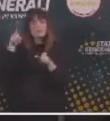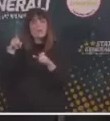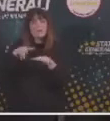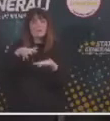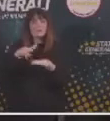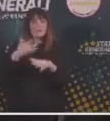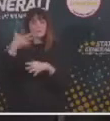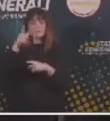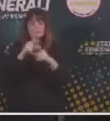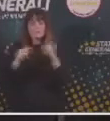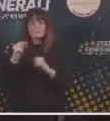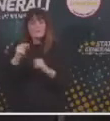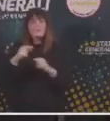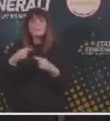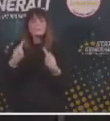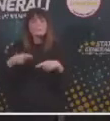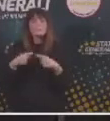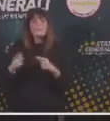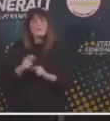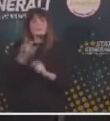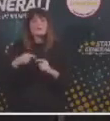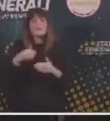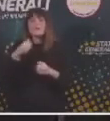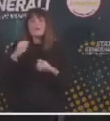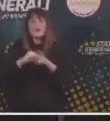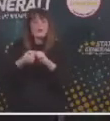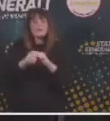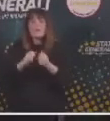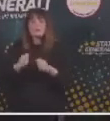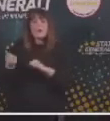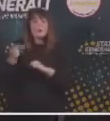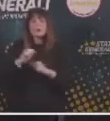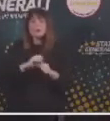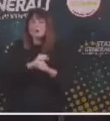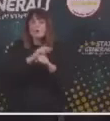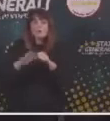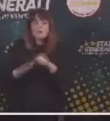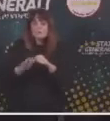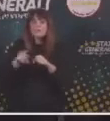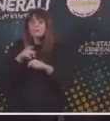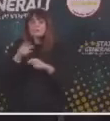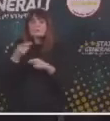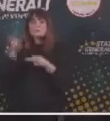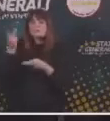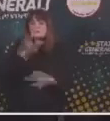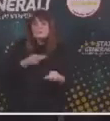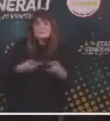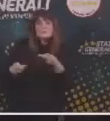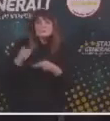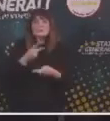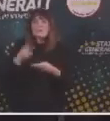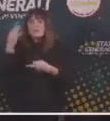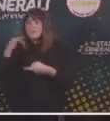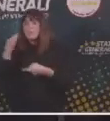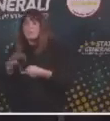combattono contro l'avanzata del covip cercando nei settori di loro competenza tra mille difficoltà ricevendo a